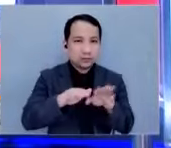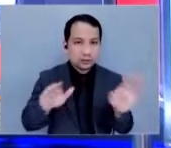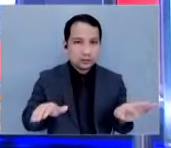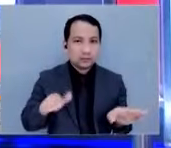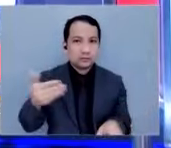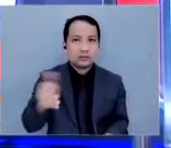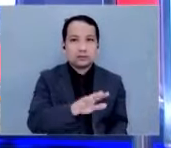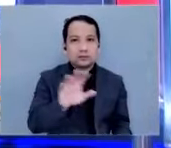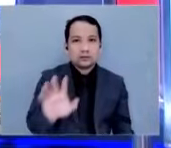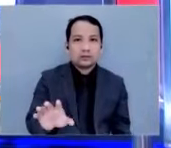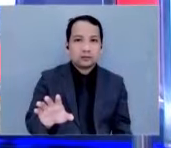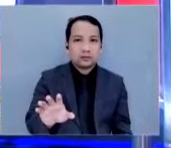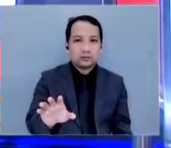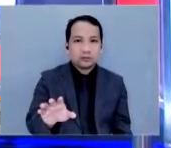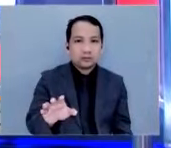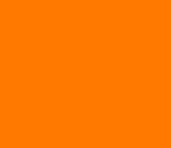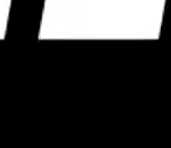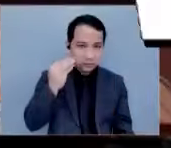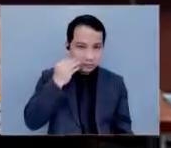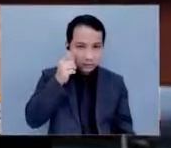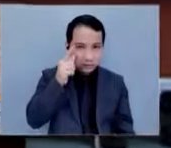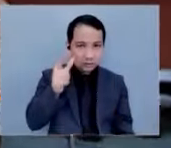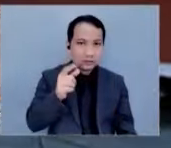Frontline ng balitang yan, si Mean Los Baños.